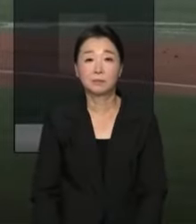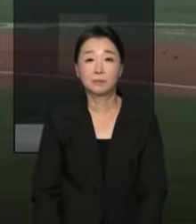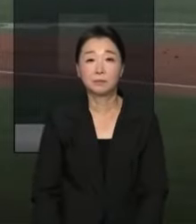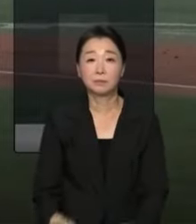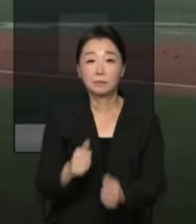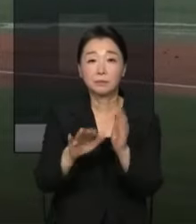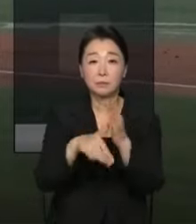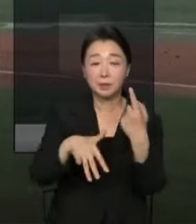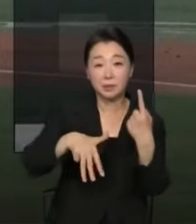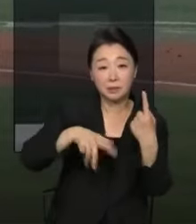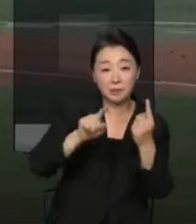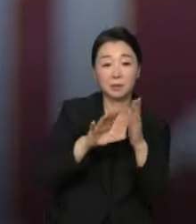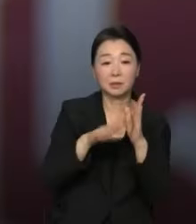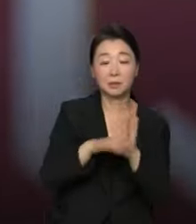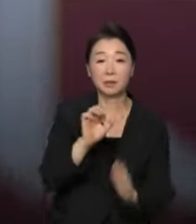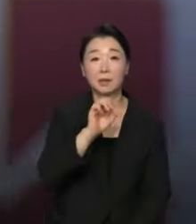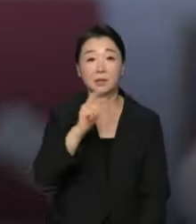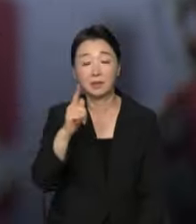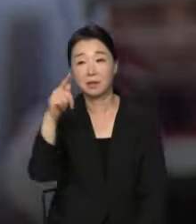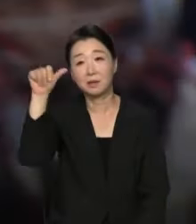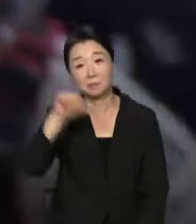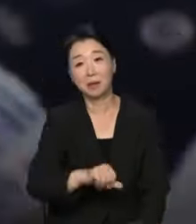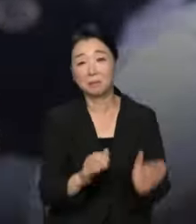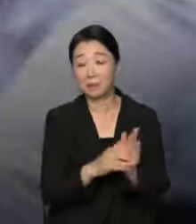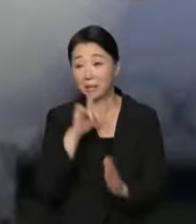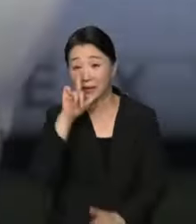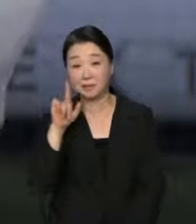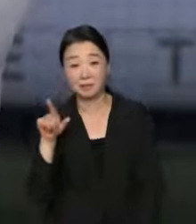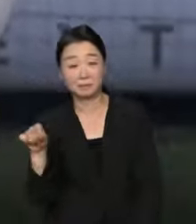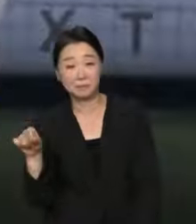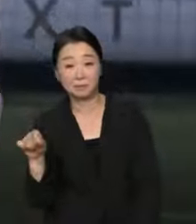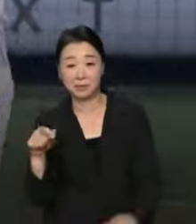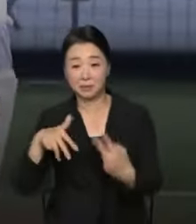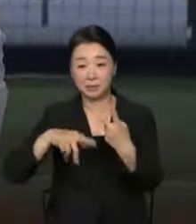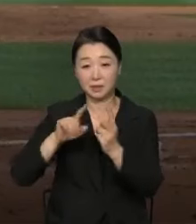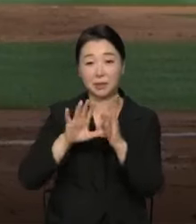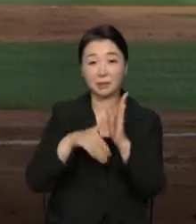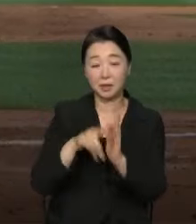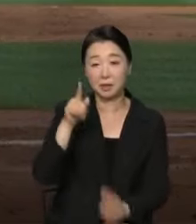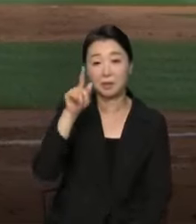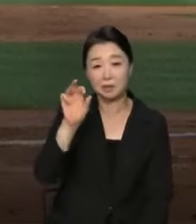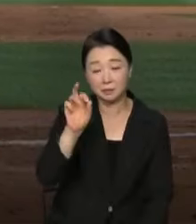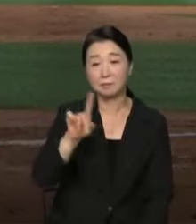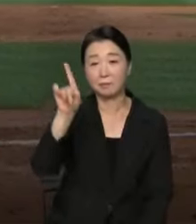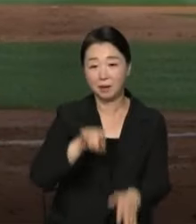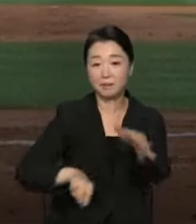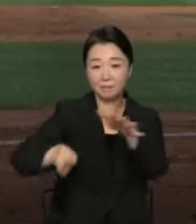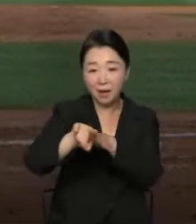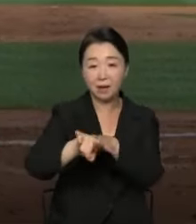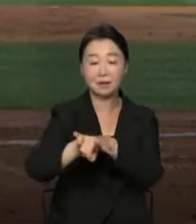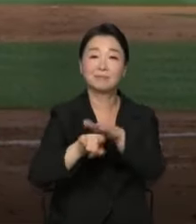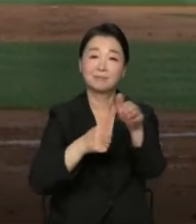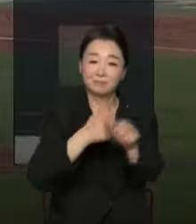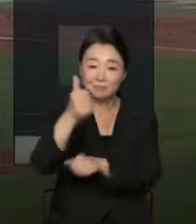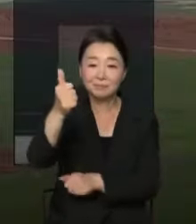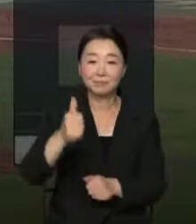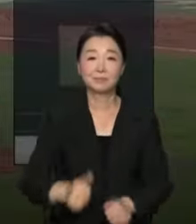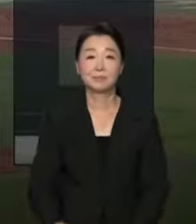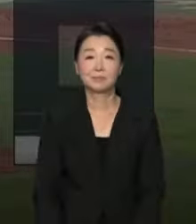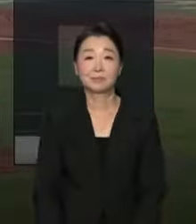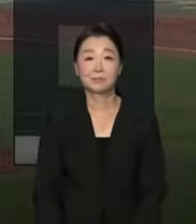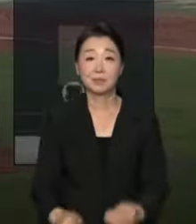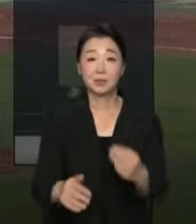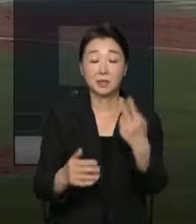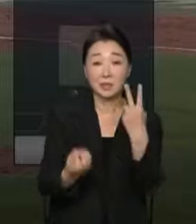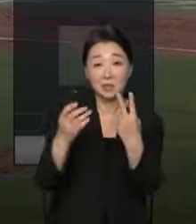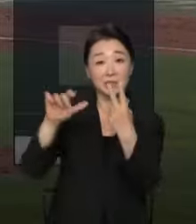준플레이오프 1차전에서 KT에 1패를 먼저 내준 LG는 2차전에서 임창규를 선발로 내세워 승리했습니다. 2승